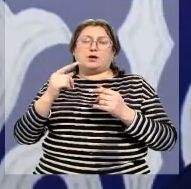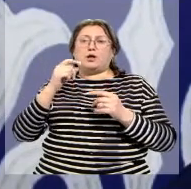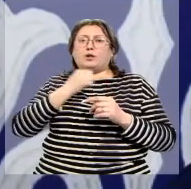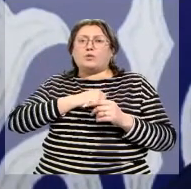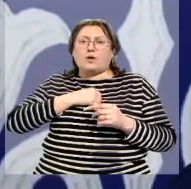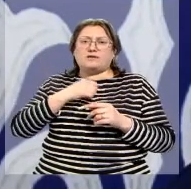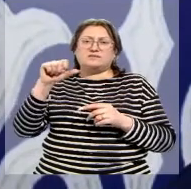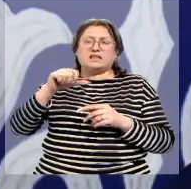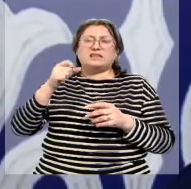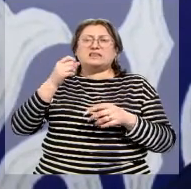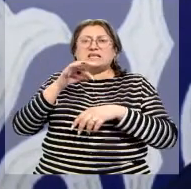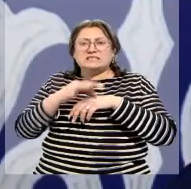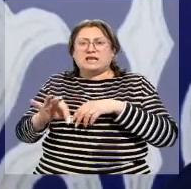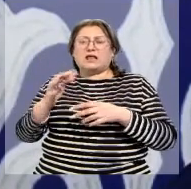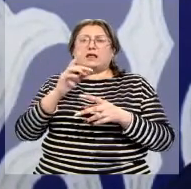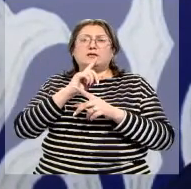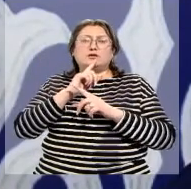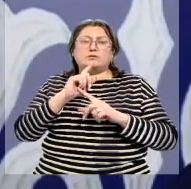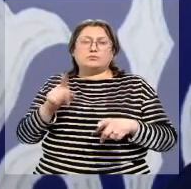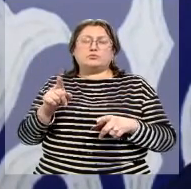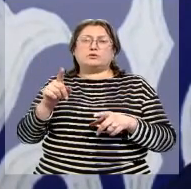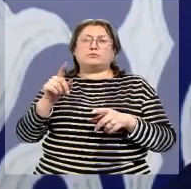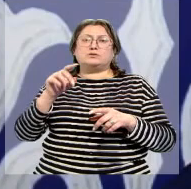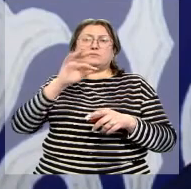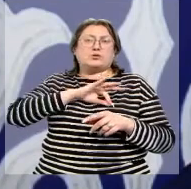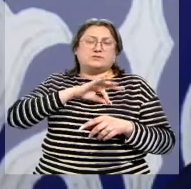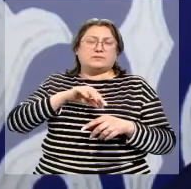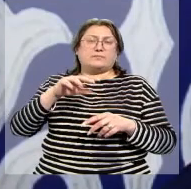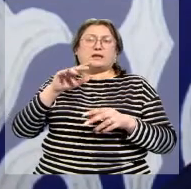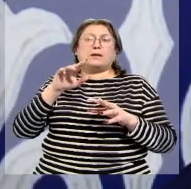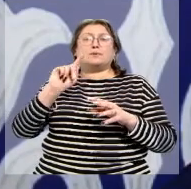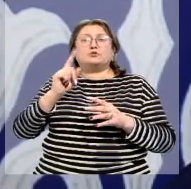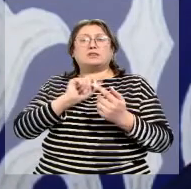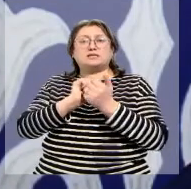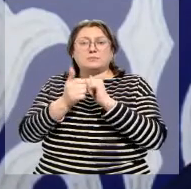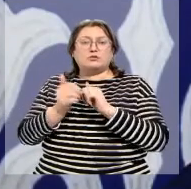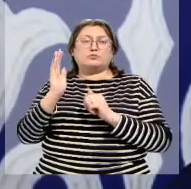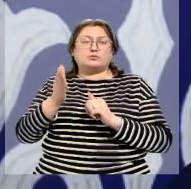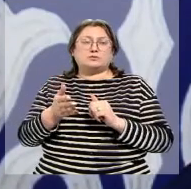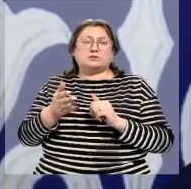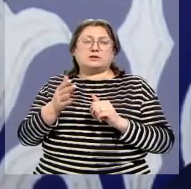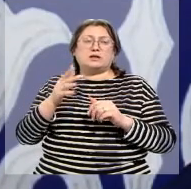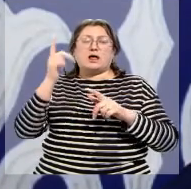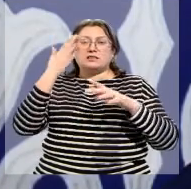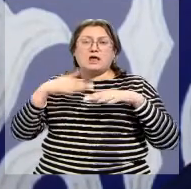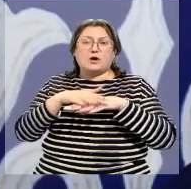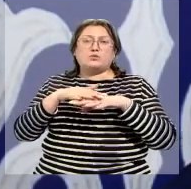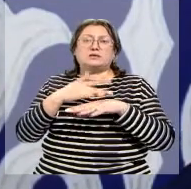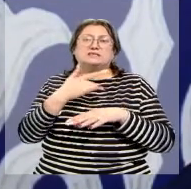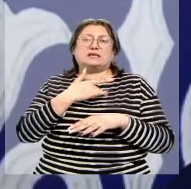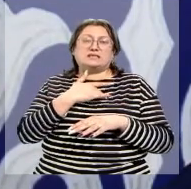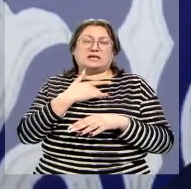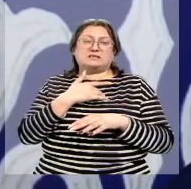Лукавство, насилие не найдут применения, ибо на смену им придет народа